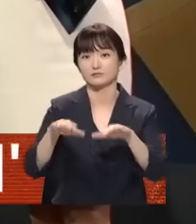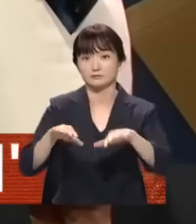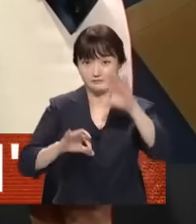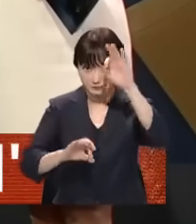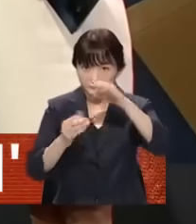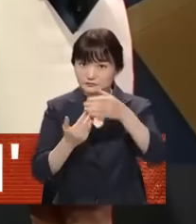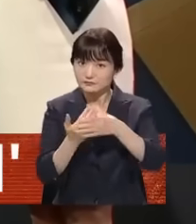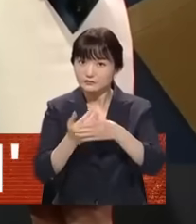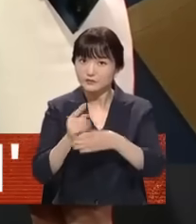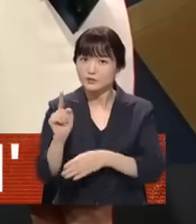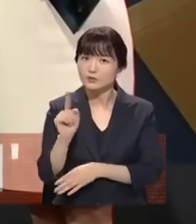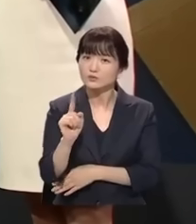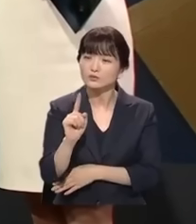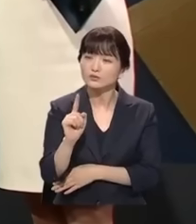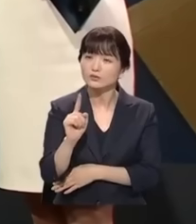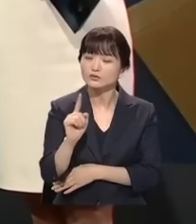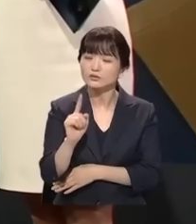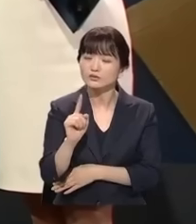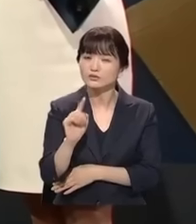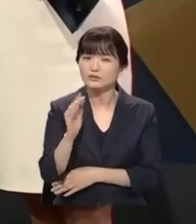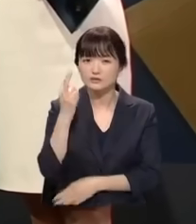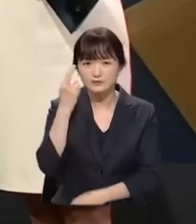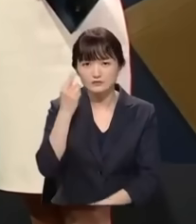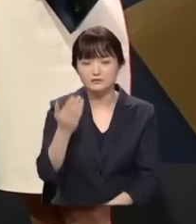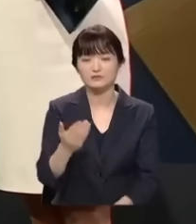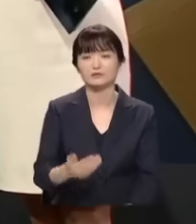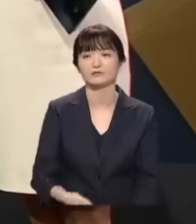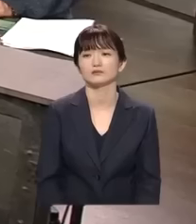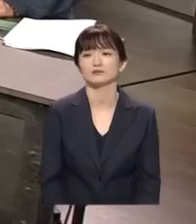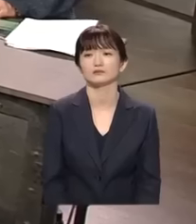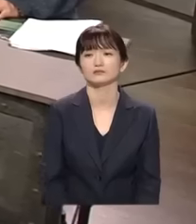사건 과연 어디로 흘러가고 있는 걸까요